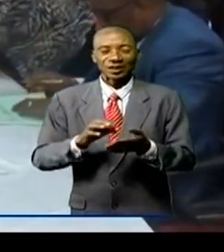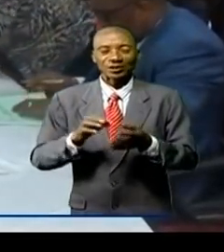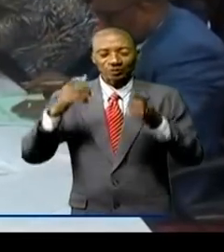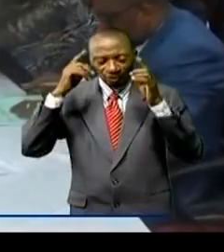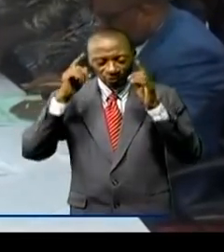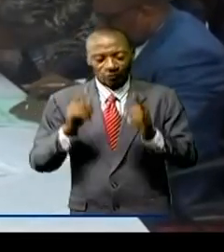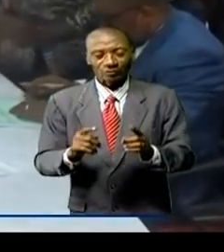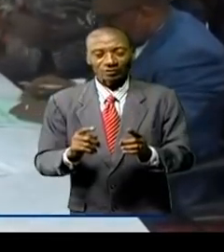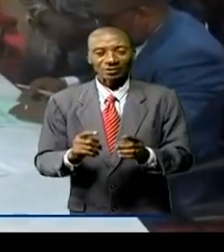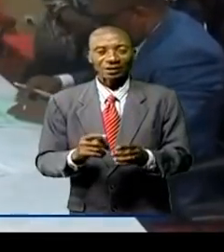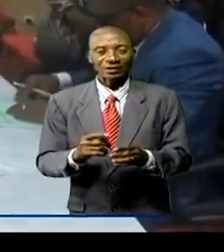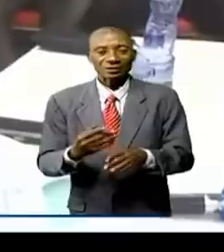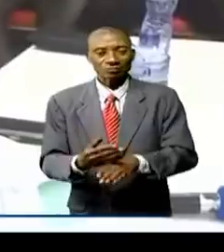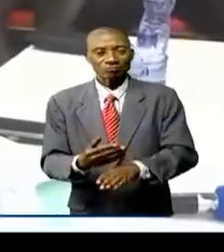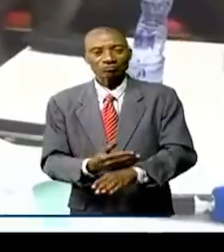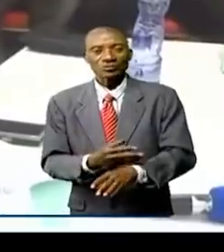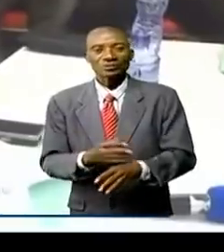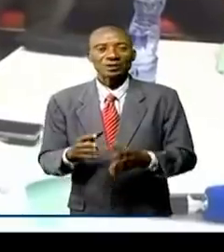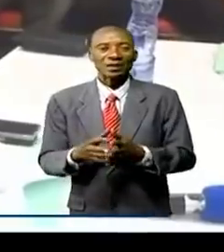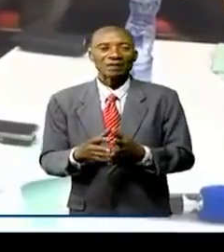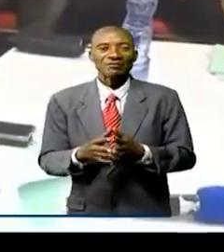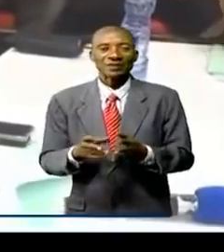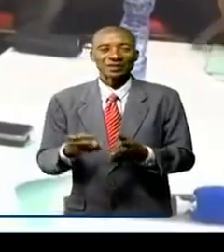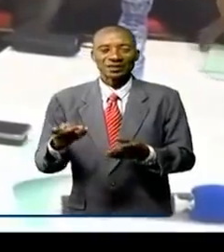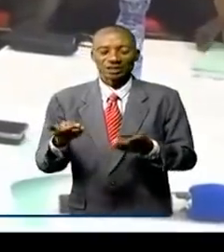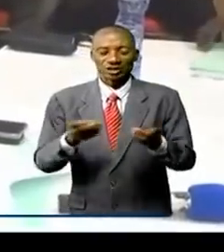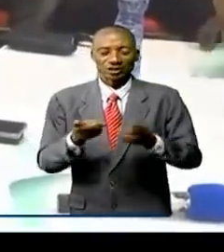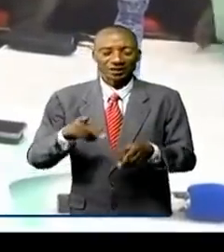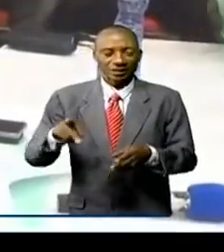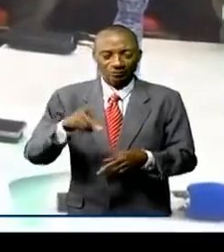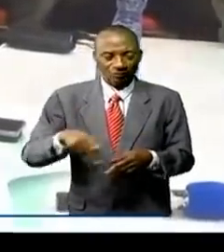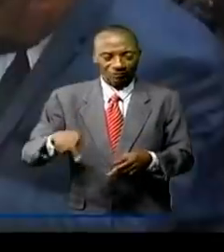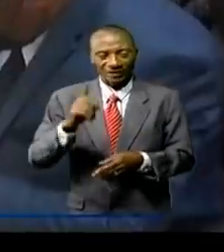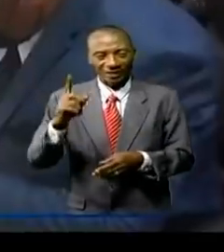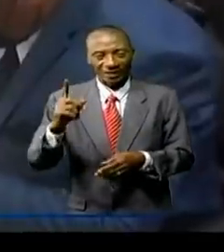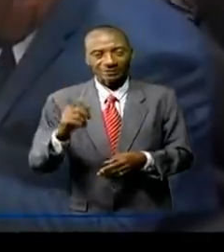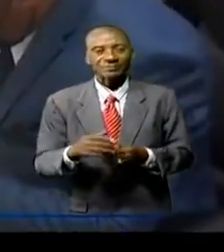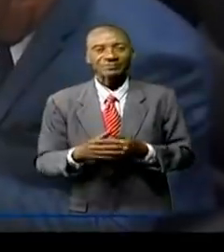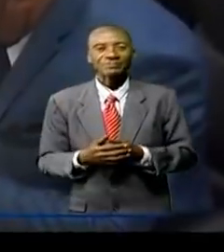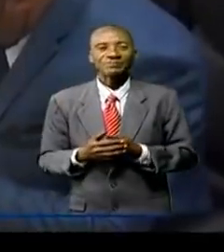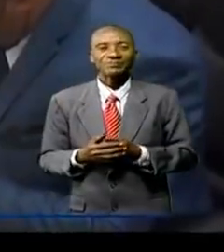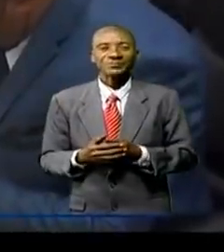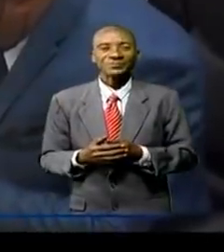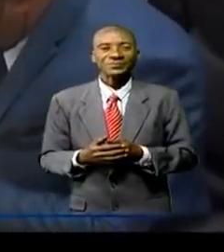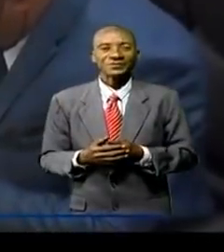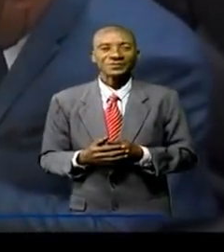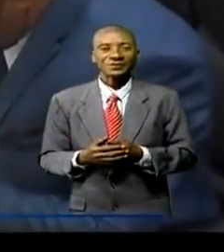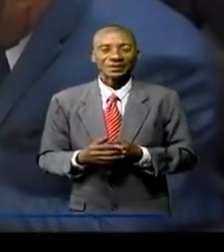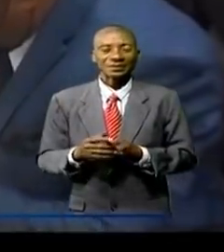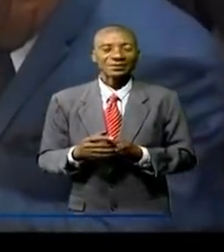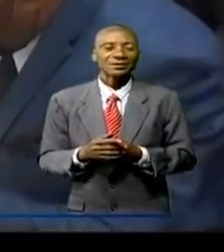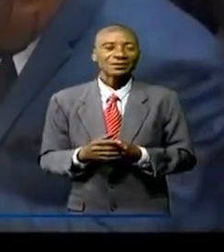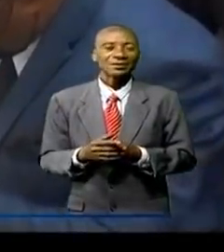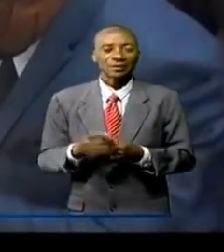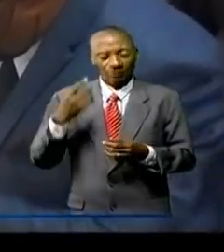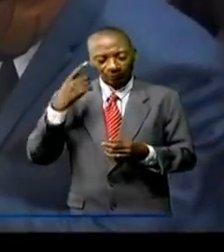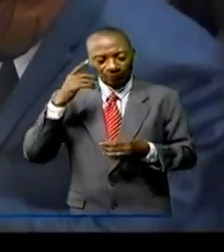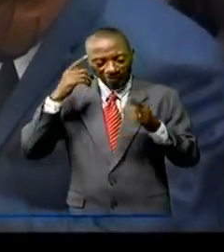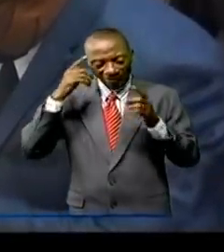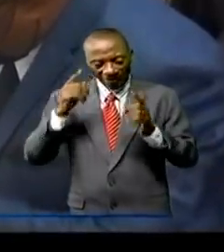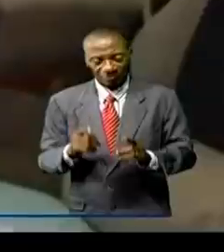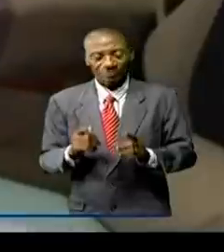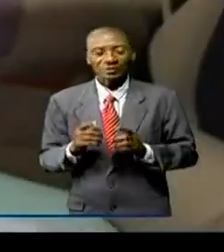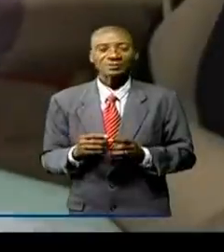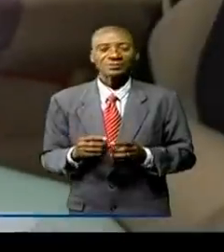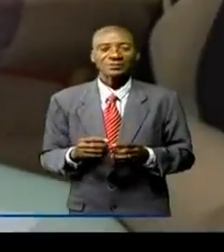performance présidé par le directeur provincial Romain Paul Kaloumé. Le premier qui prenne cet engagement sont les chefs de